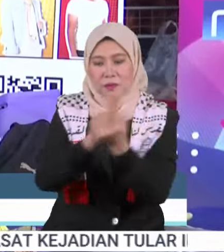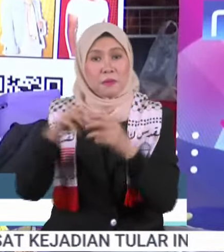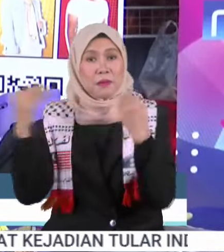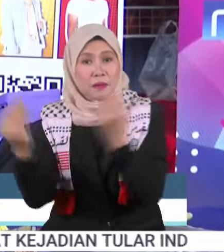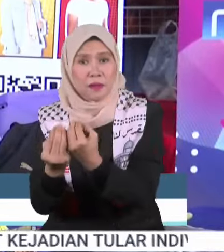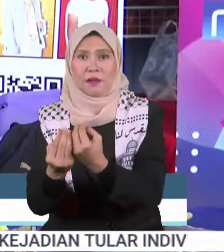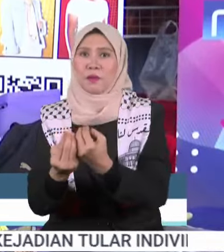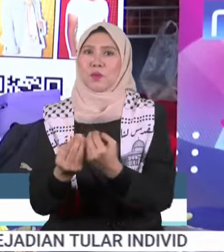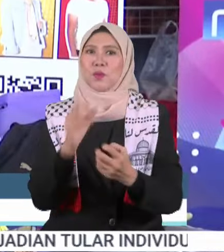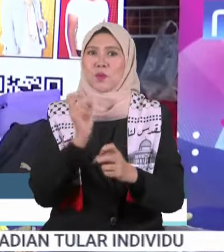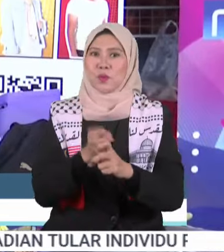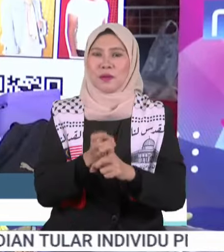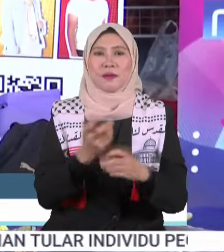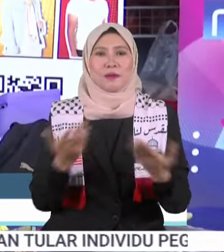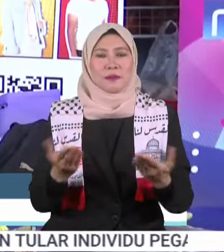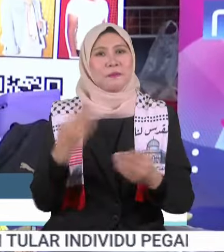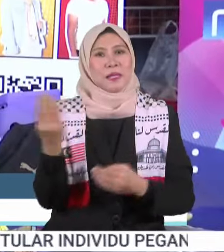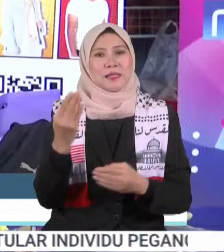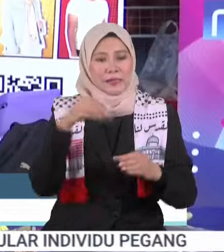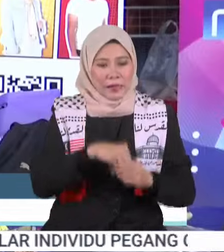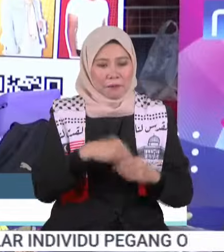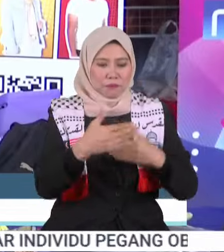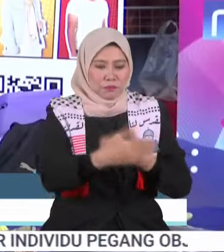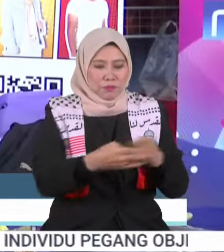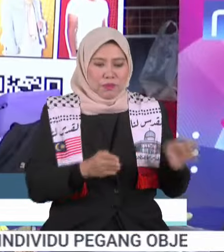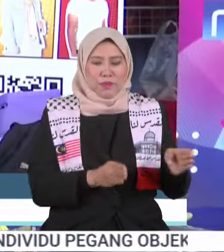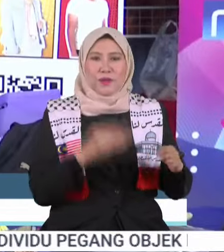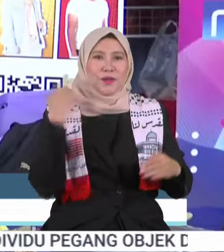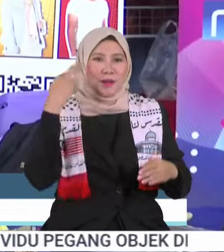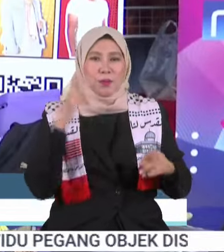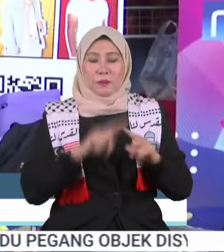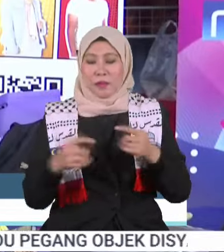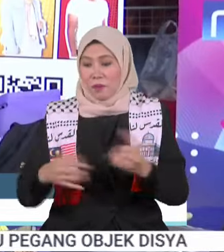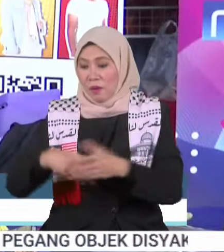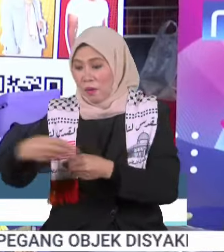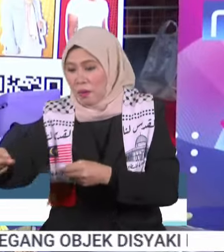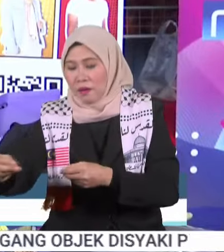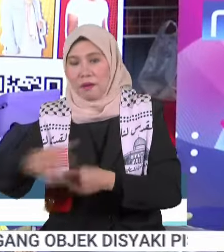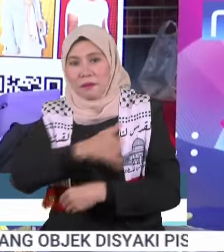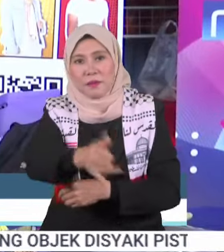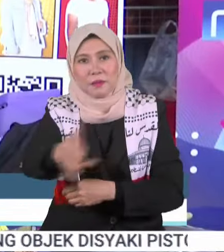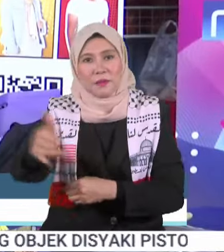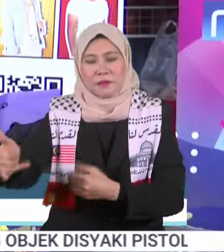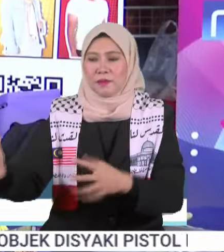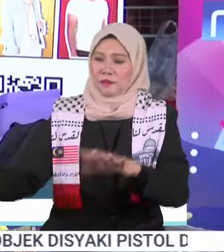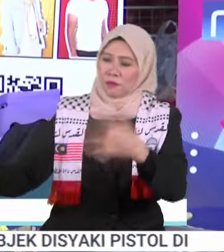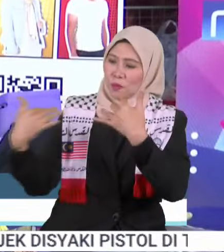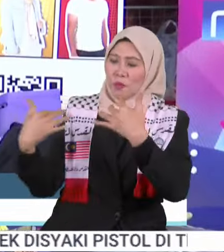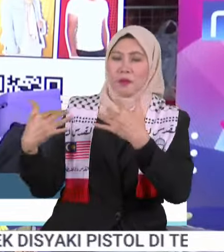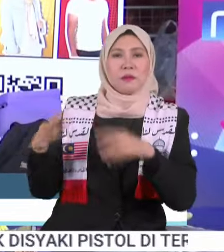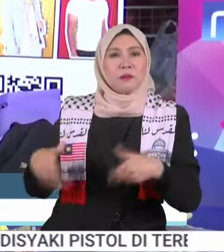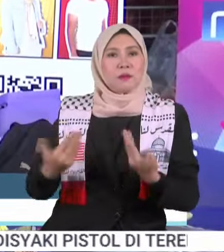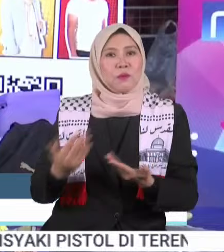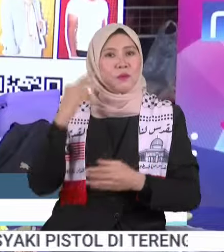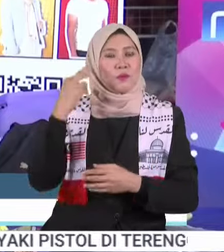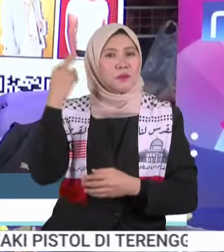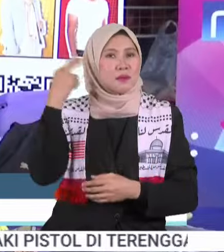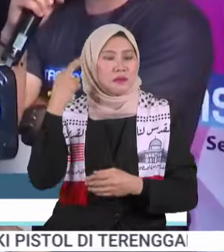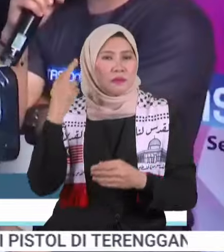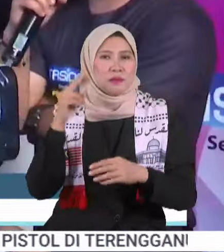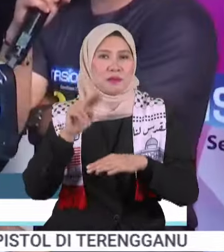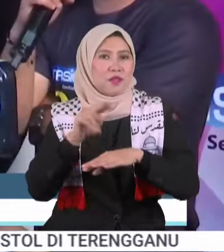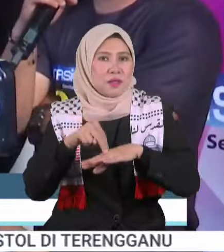bukan senang. Sebab selalu kita bersiaran di dalam konti, tapi ini kita bawa keluar, jadi kita nak bagi orang ramai tengok macam mana sebenarnya Nasional FM